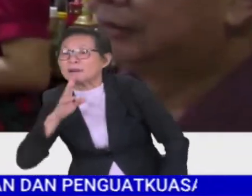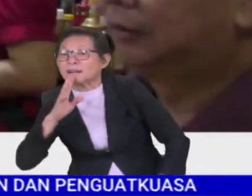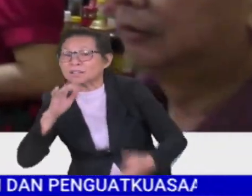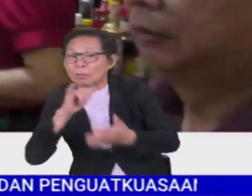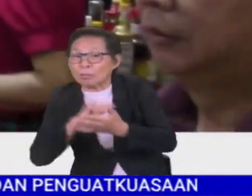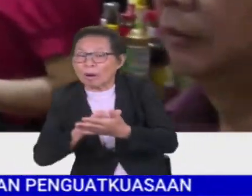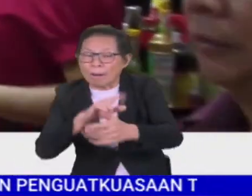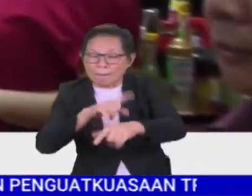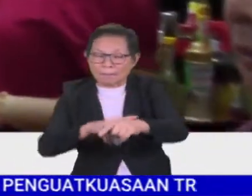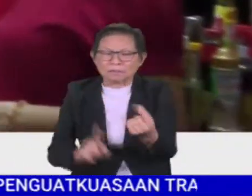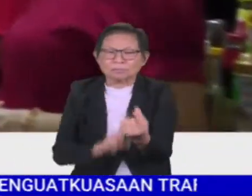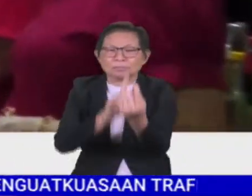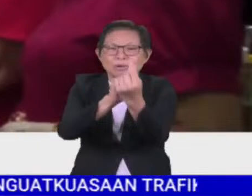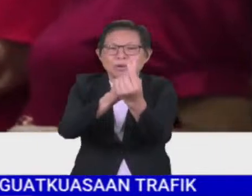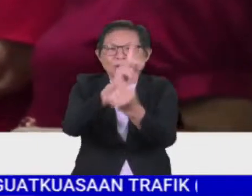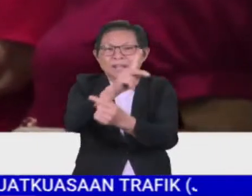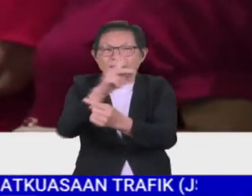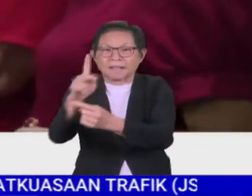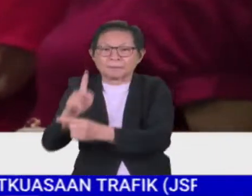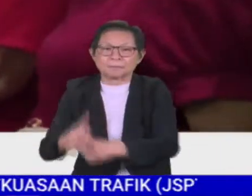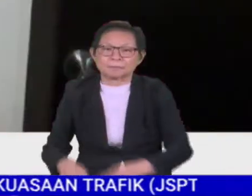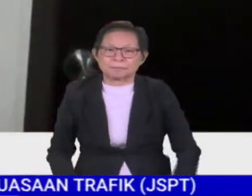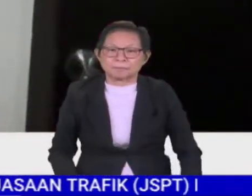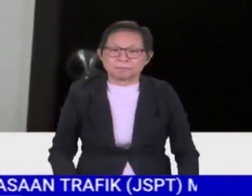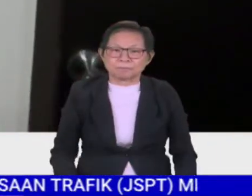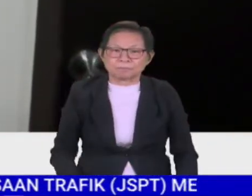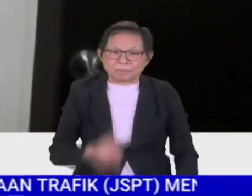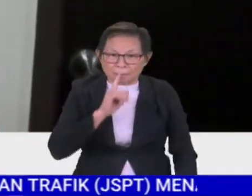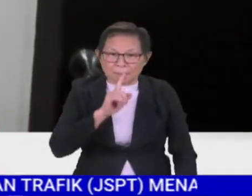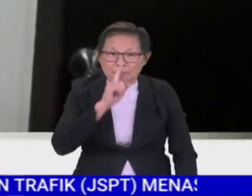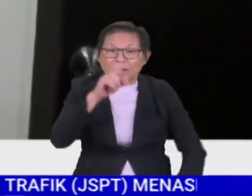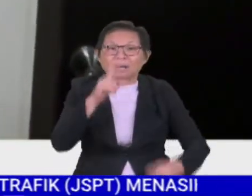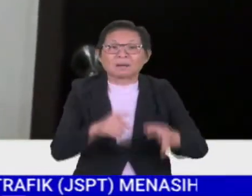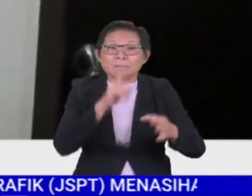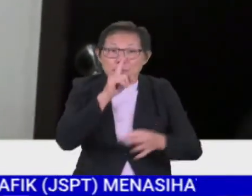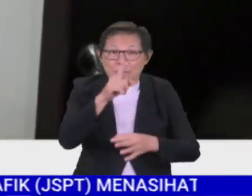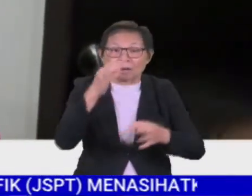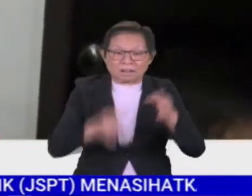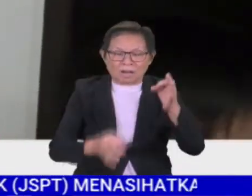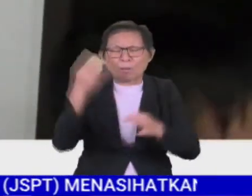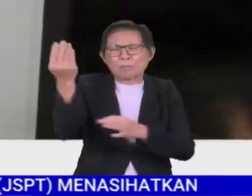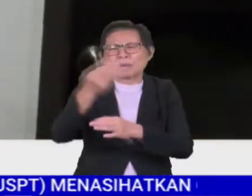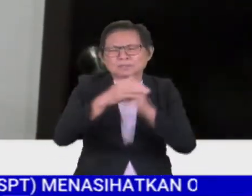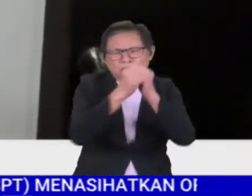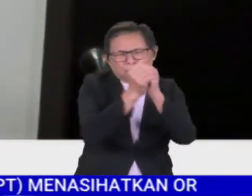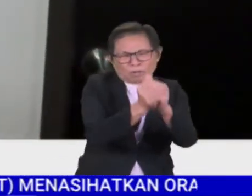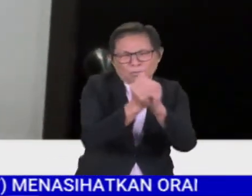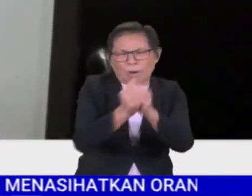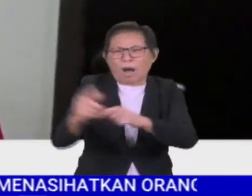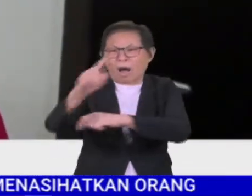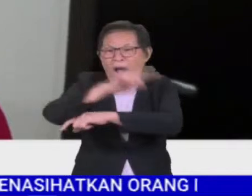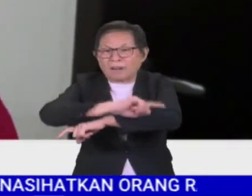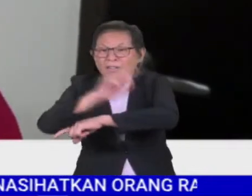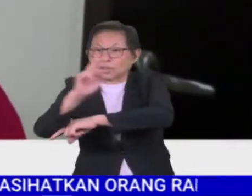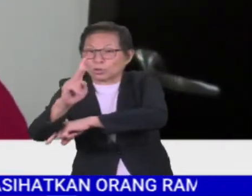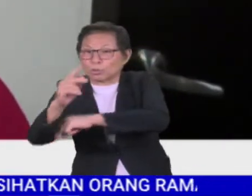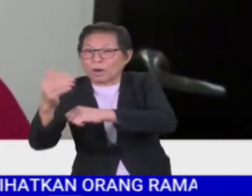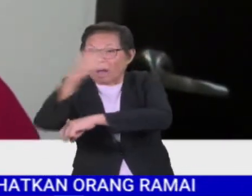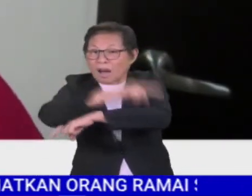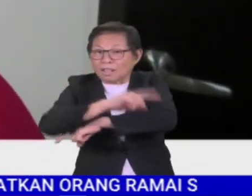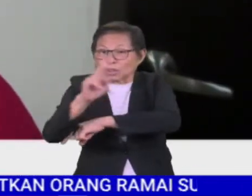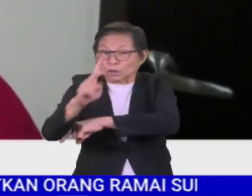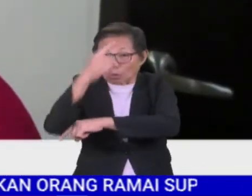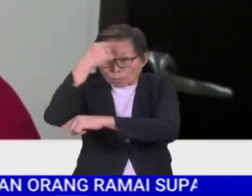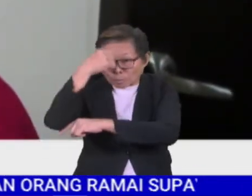ketika ditemui di Kota Kinabalu tema biasanya tahun baru Cina ini hari yang kedua itu adalah